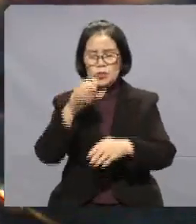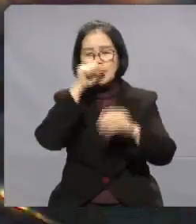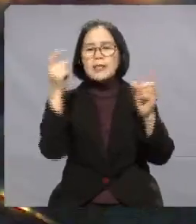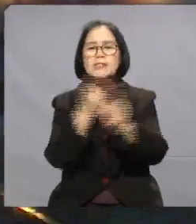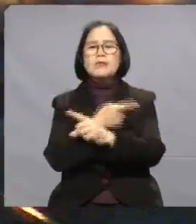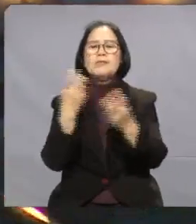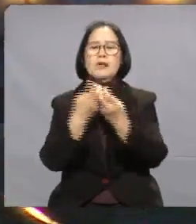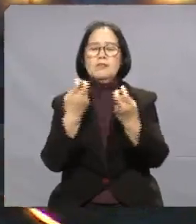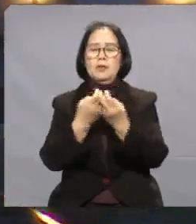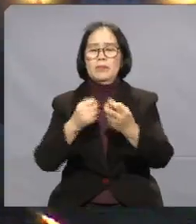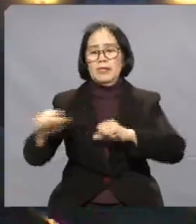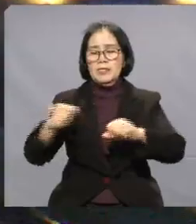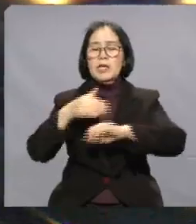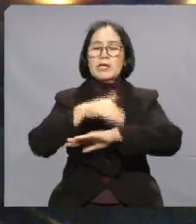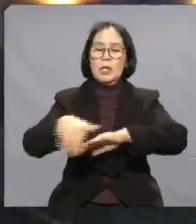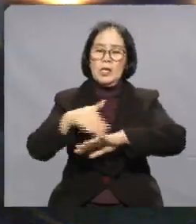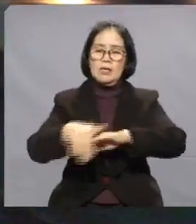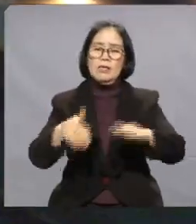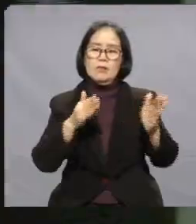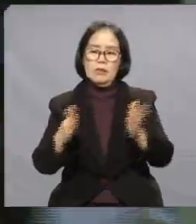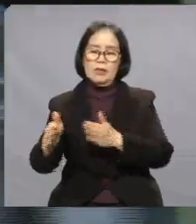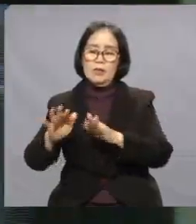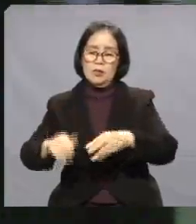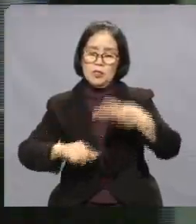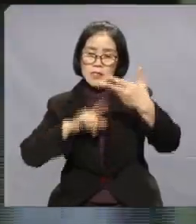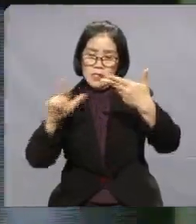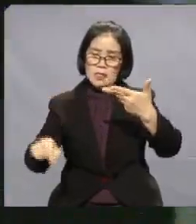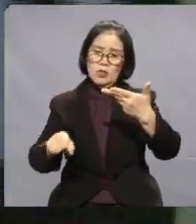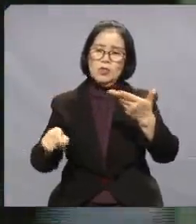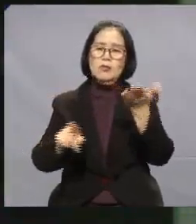방안과 이행 계획을 마련해 오는